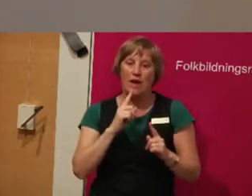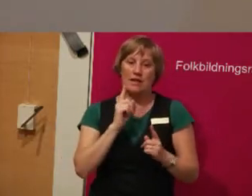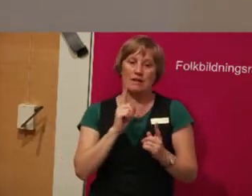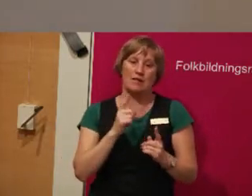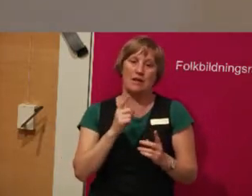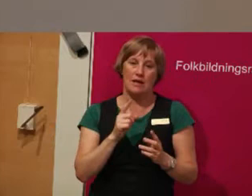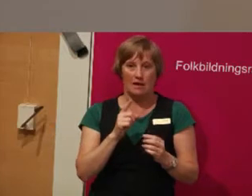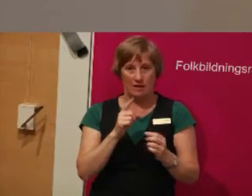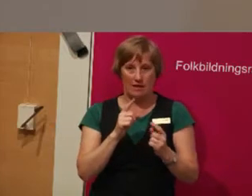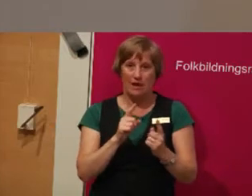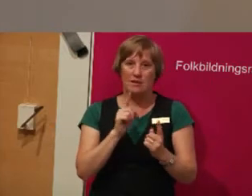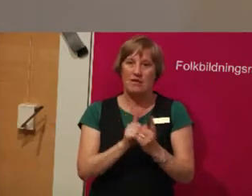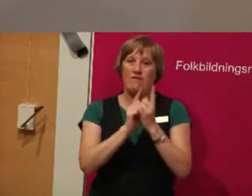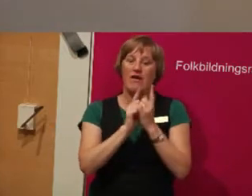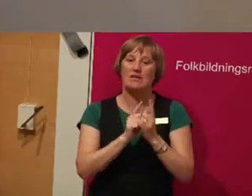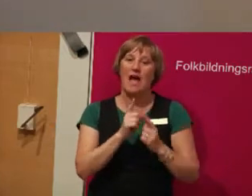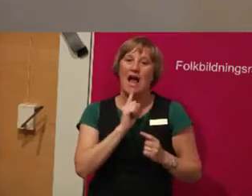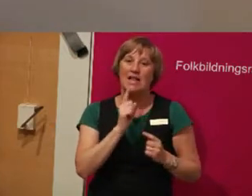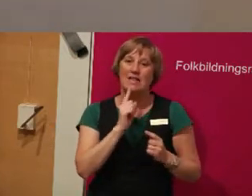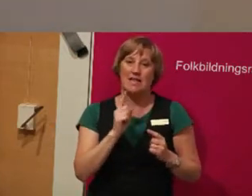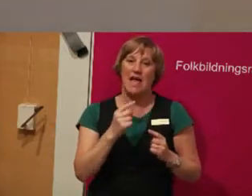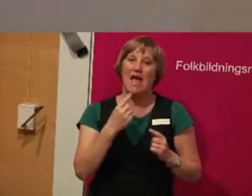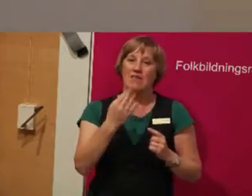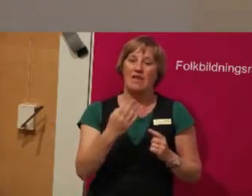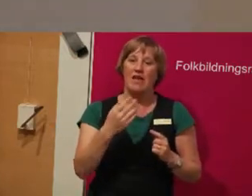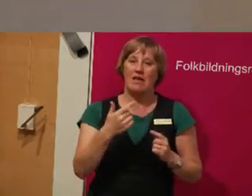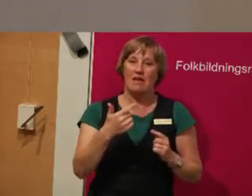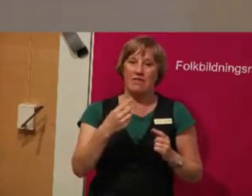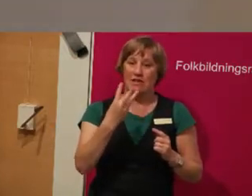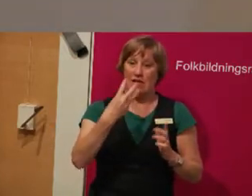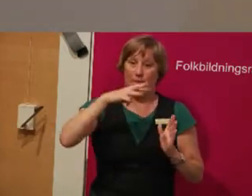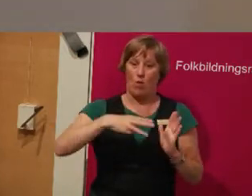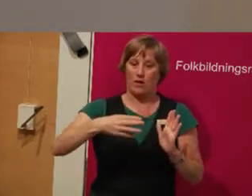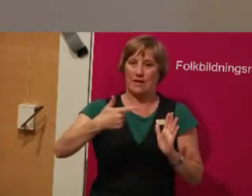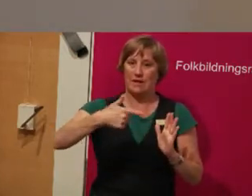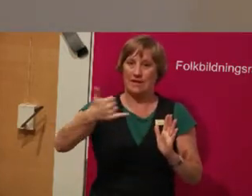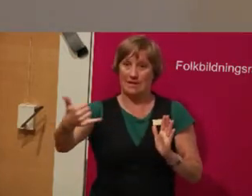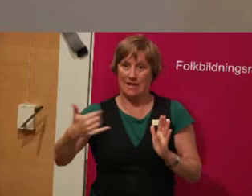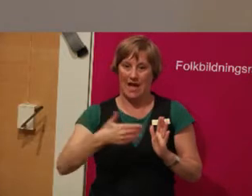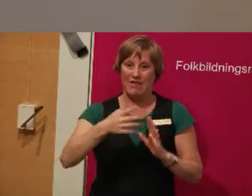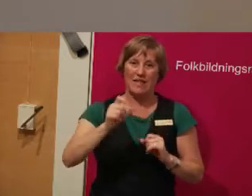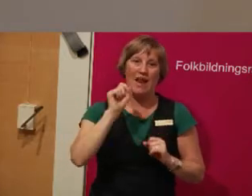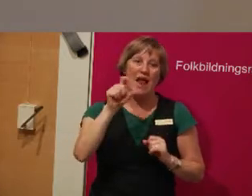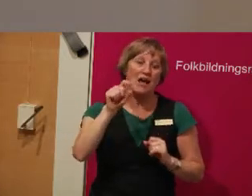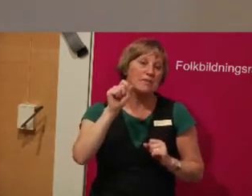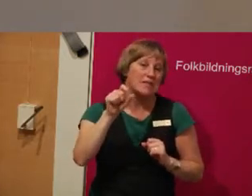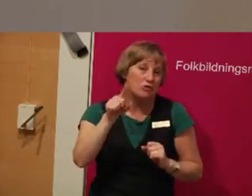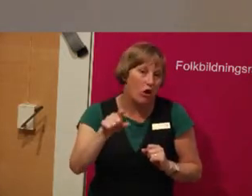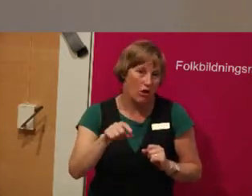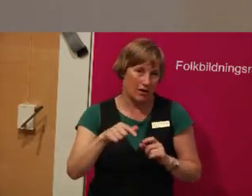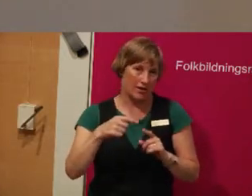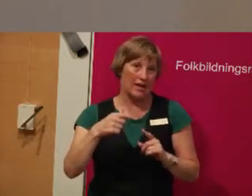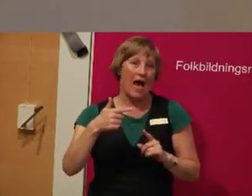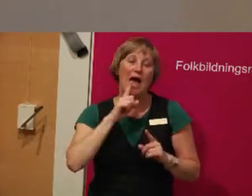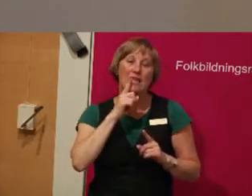dagen efter larmsignalen går, har vi spanarmöten på vår myndighet. Då vi ska ta med oss input in och fundera